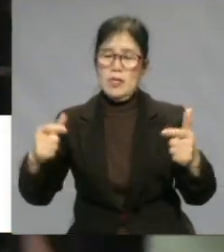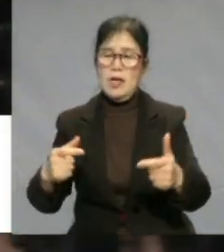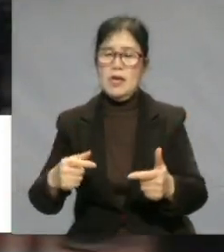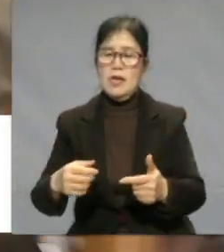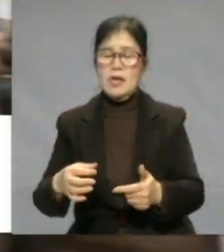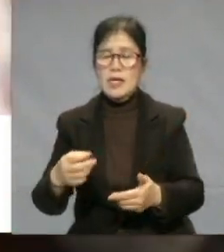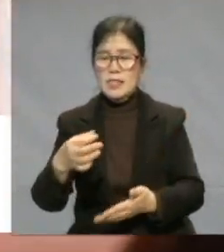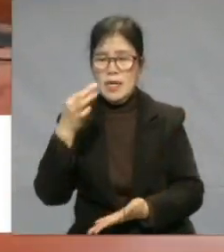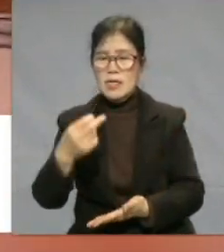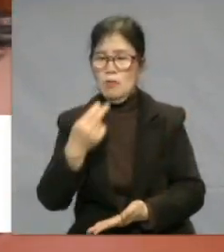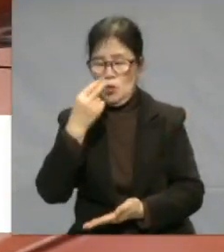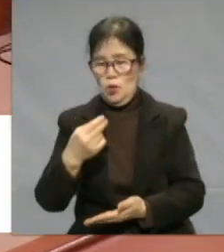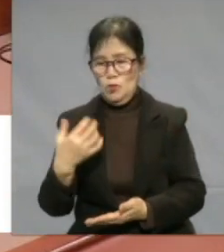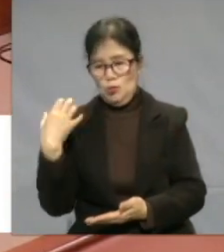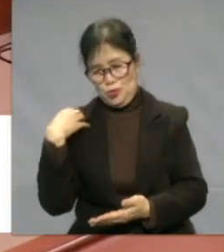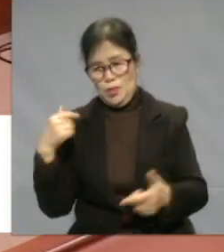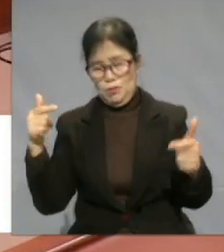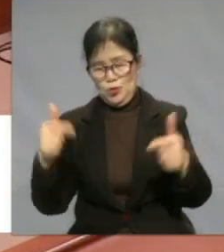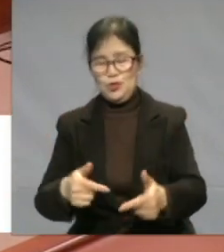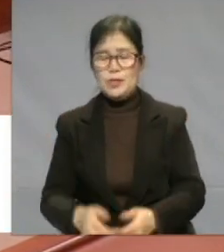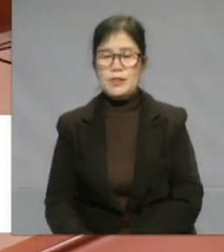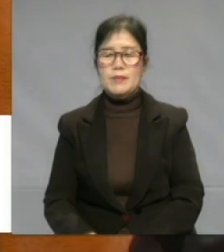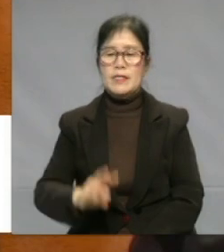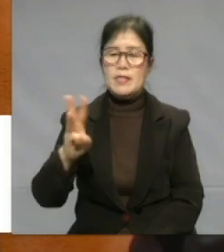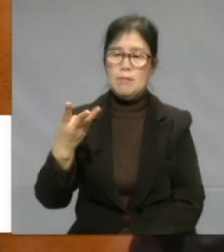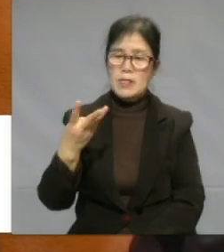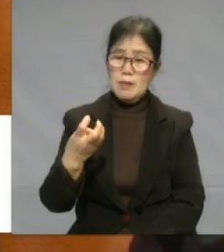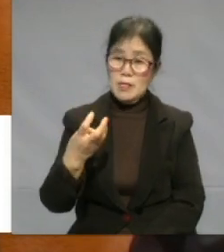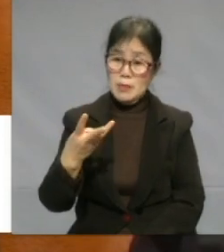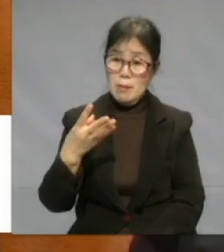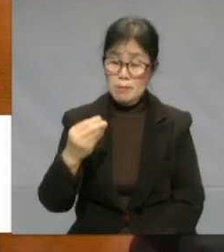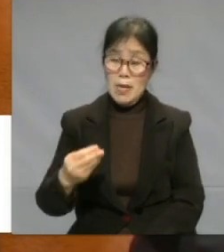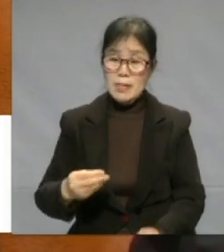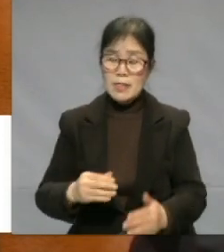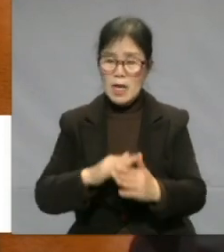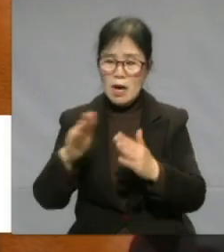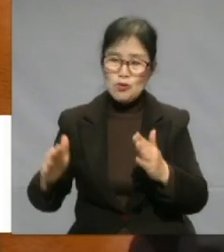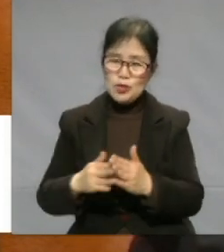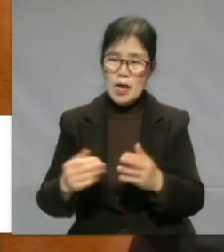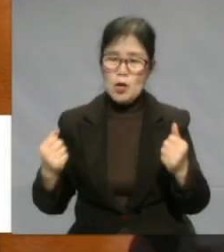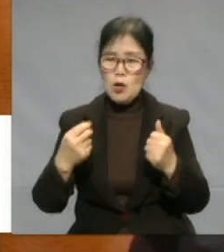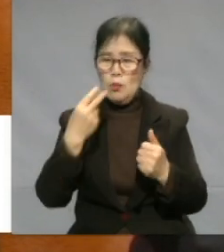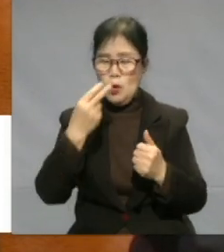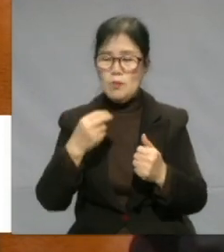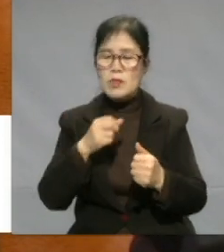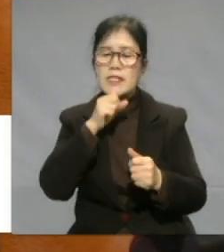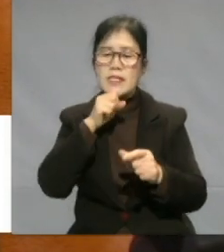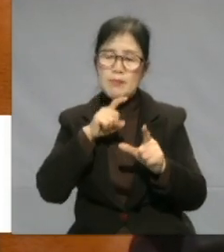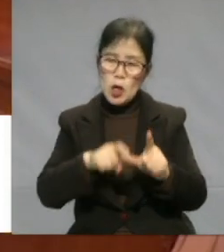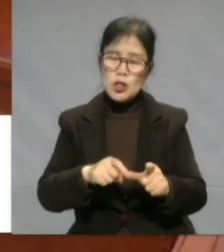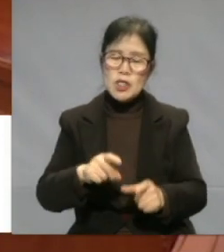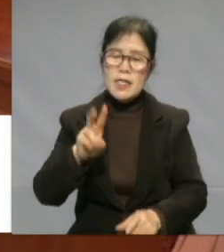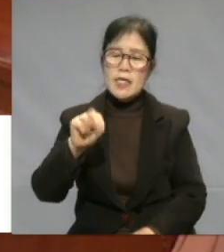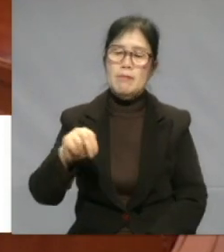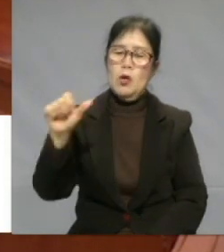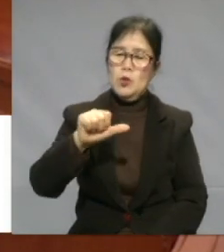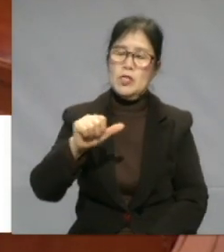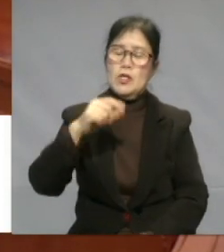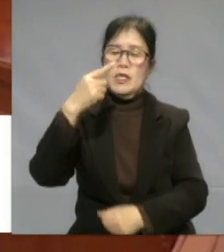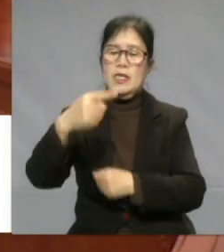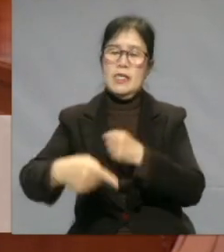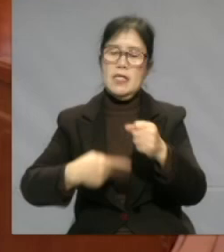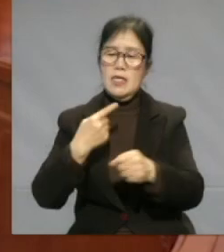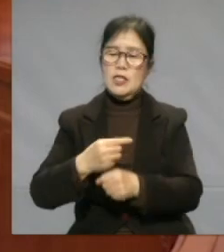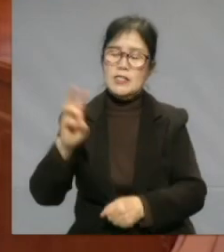완화하기로 했습니다 이에 따라 333만 가구의 건보료가 월평균 보험료 25,000원 연간 30만